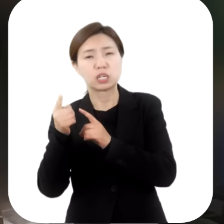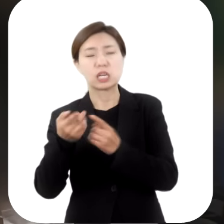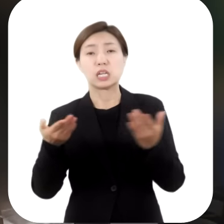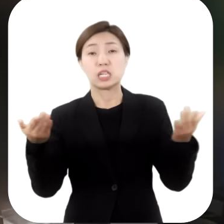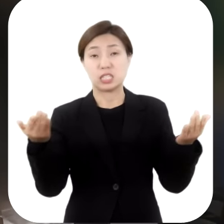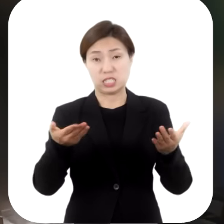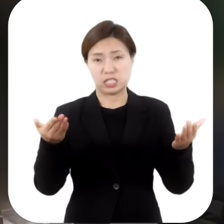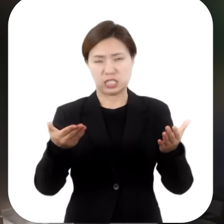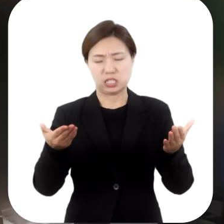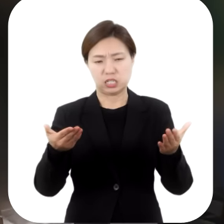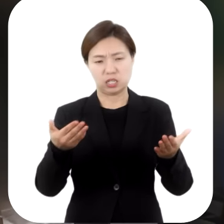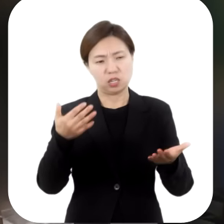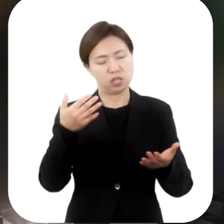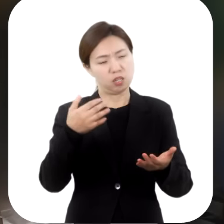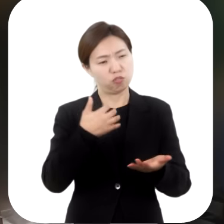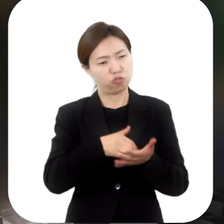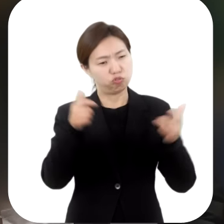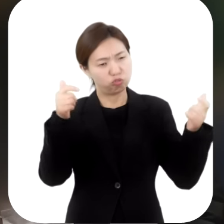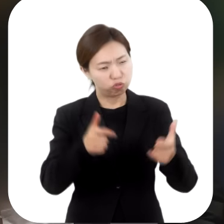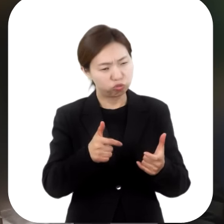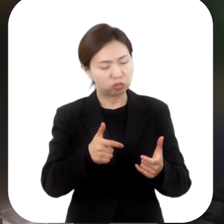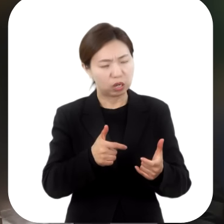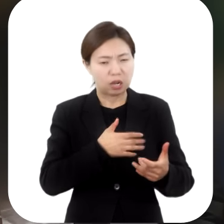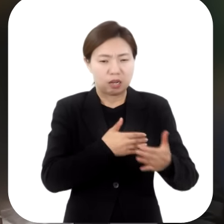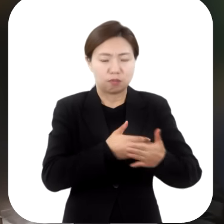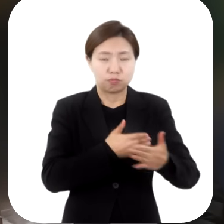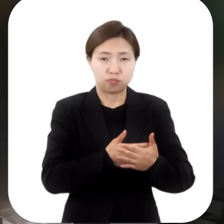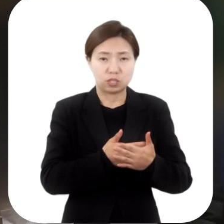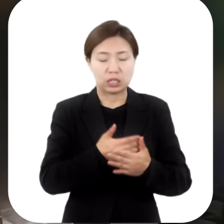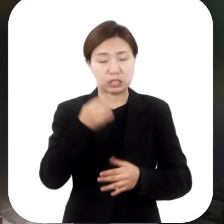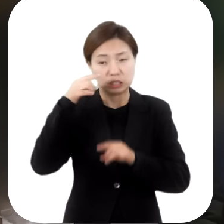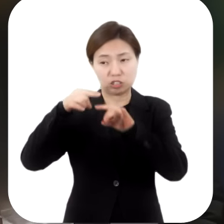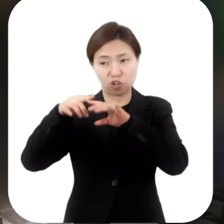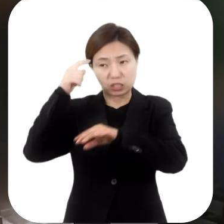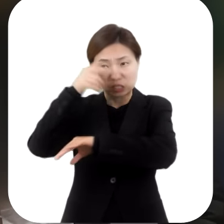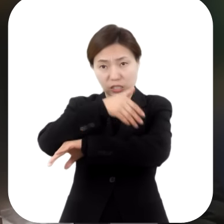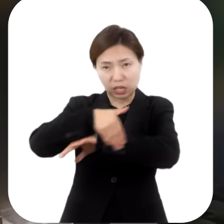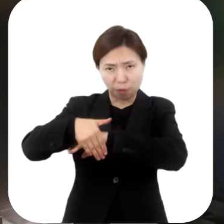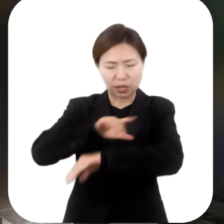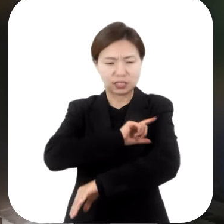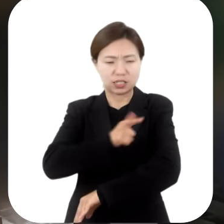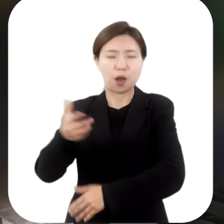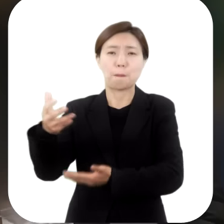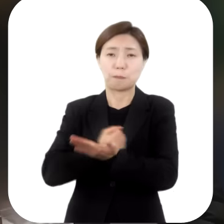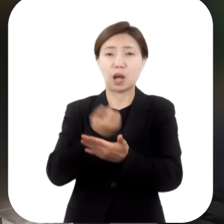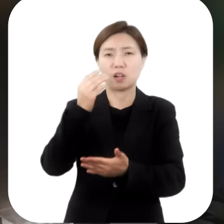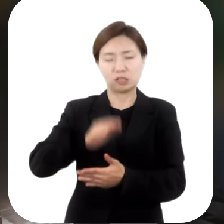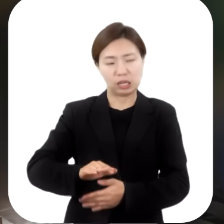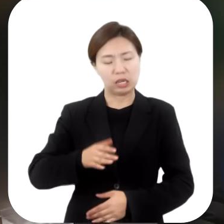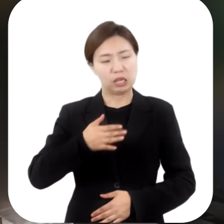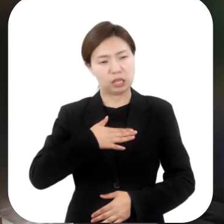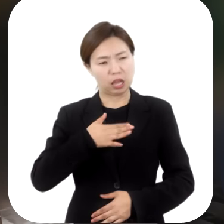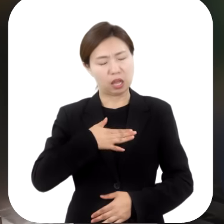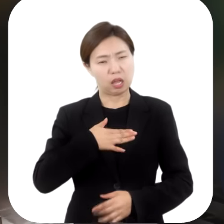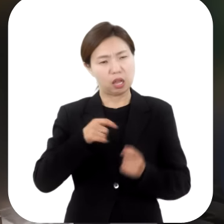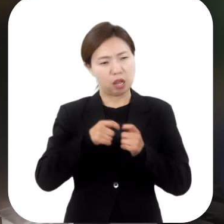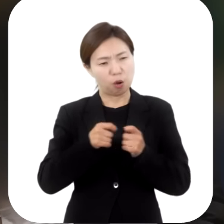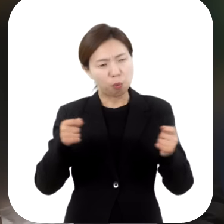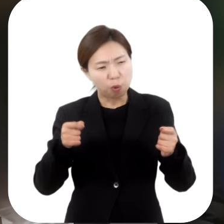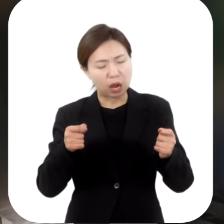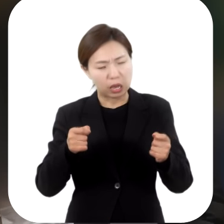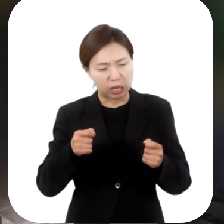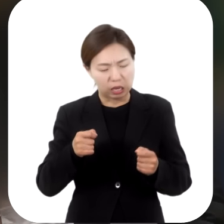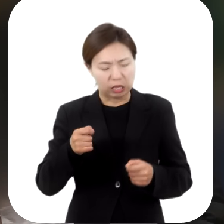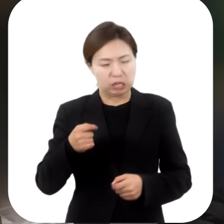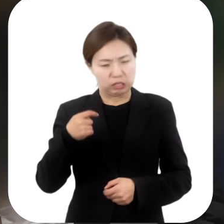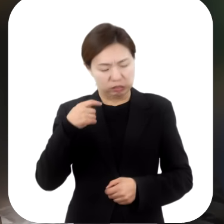불안감에 전기기술의 자격증을 취득도 해놨지만 현재는 계획을 멈춘 상태입니다. 저의 오랜 업식인 다치는 것에 대한